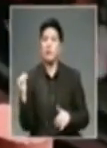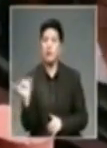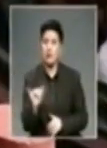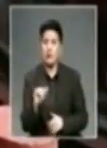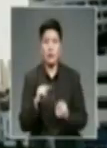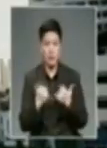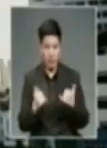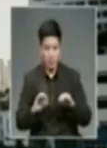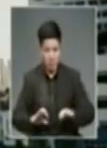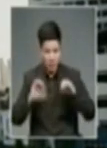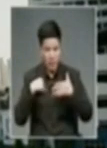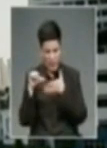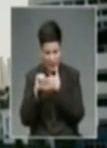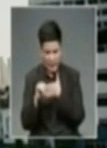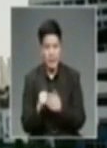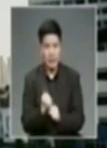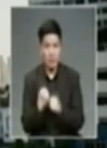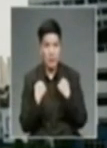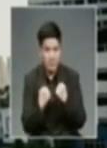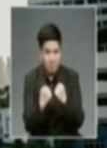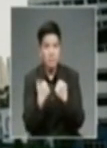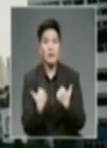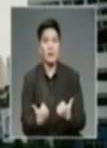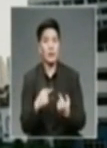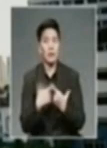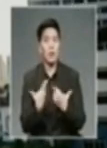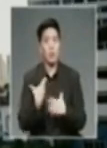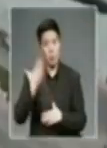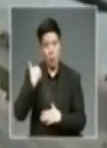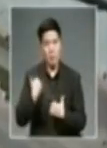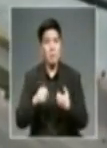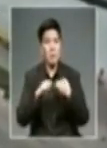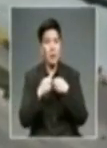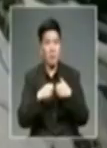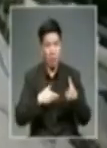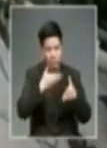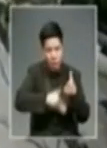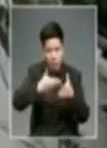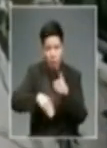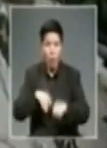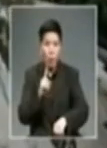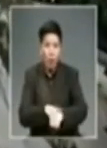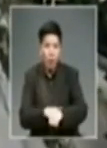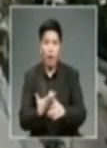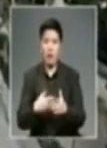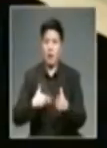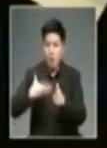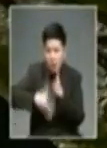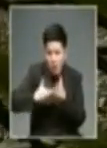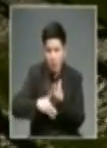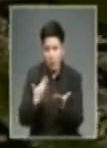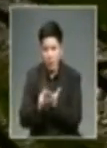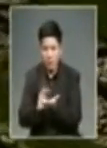รัฐบาลก็พยายามจะแก้ไขอยู่นะครับที่ผ่านมาเราก็พยายามปลดล็อกในประเด็นที่ติดขัดทั้งเวลาทั้งงบประมาณรัฐบ